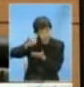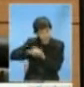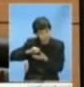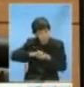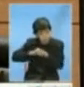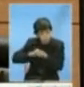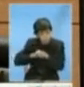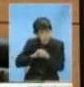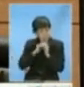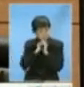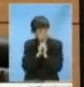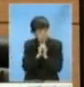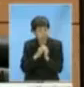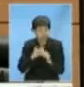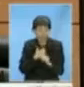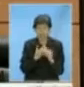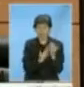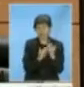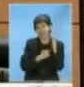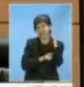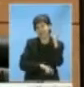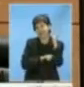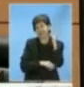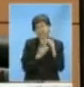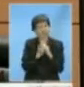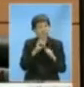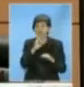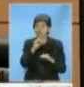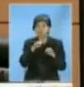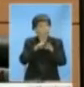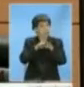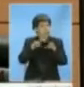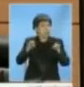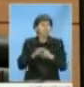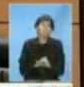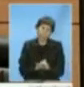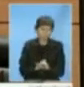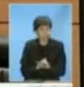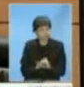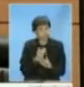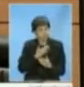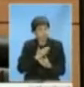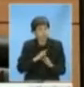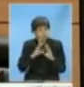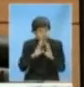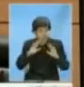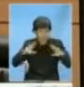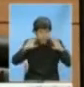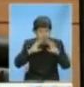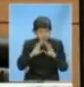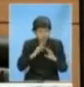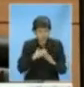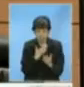ประเทศจีนเพื่อที่จะให้ราคายางมันยืนอยู่ที่ 90ตรงนี้คือสิ่งที่อยากจะฝากกับเอ่อรัฐบาลว่า